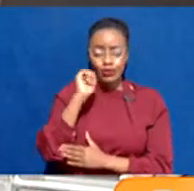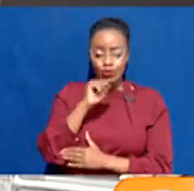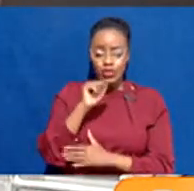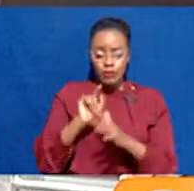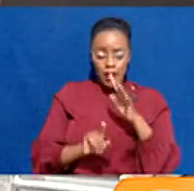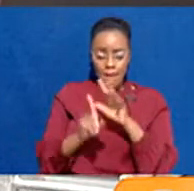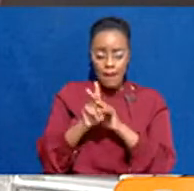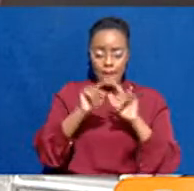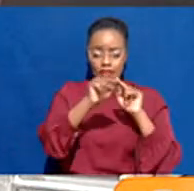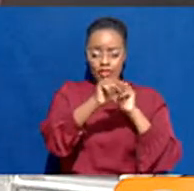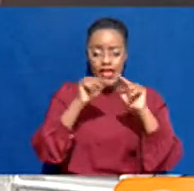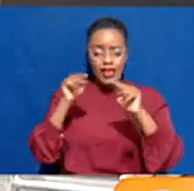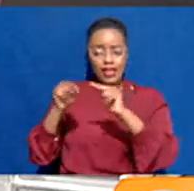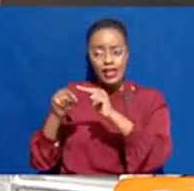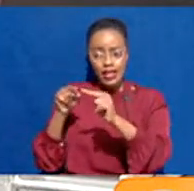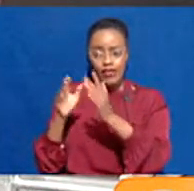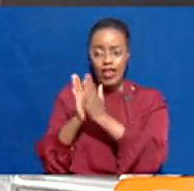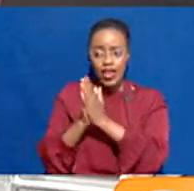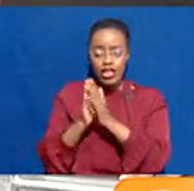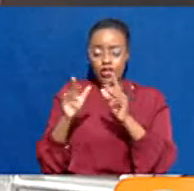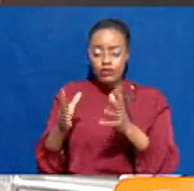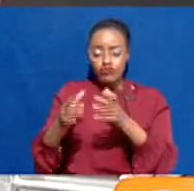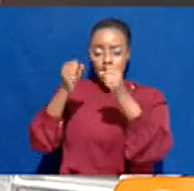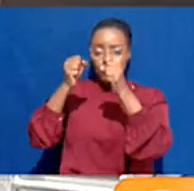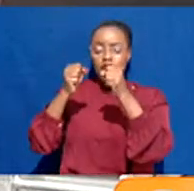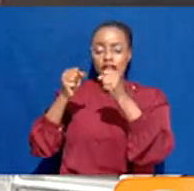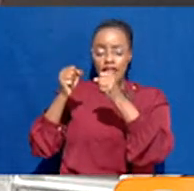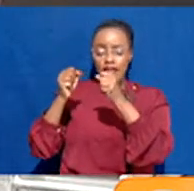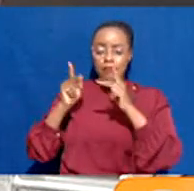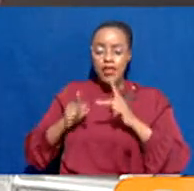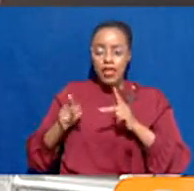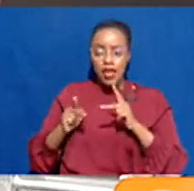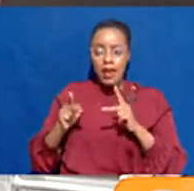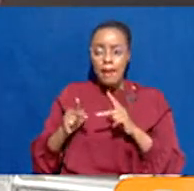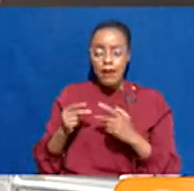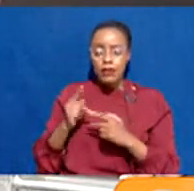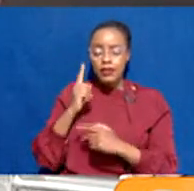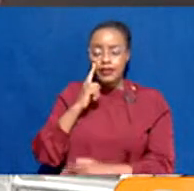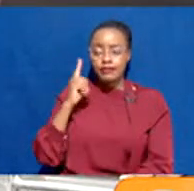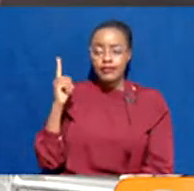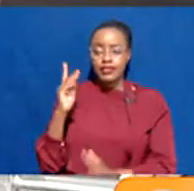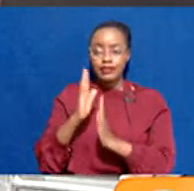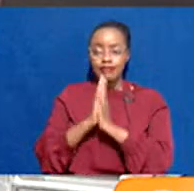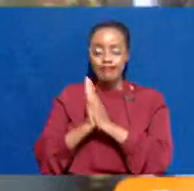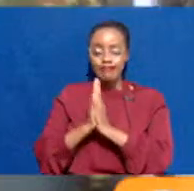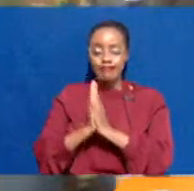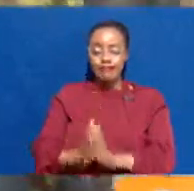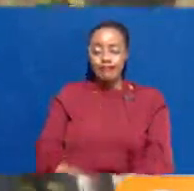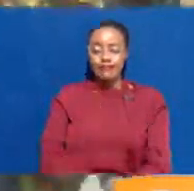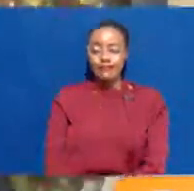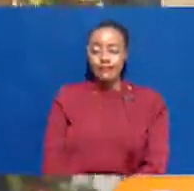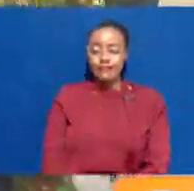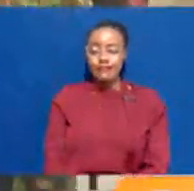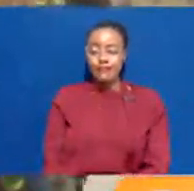kukafufua mauaji na utekaji nyara wa kihistoria, kama anavyoeleza Seth Olale.